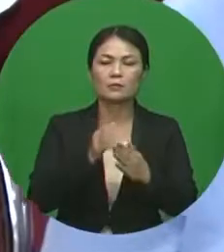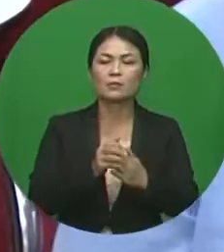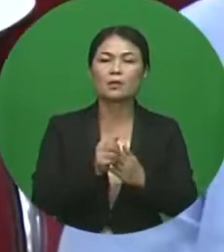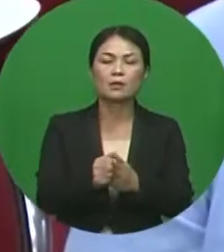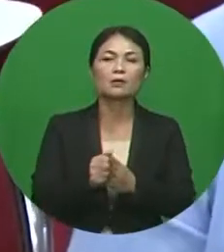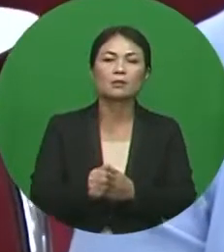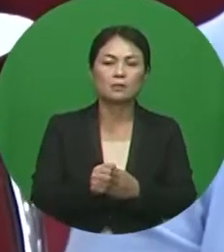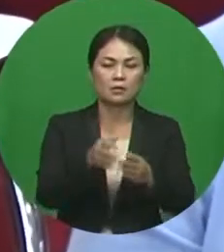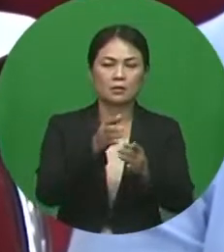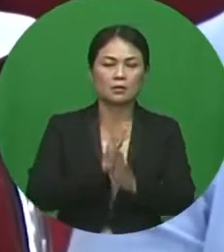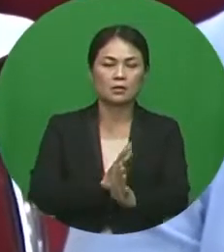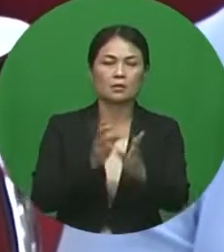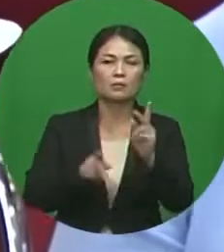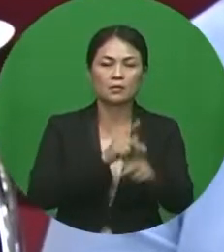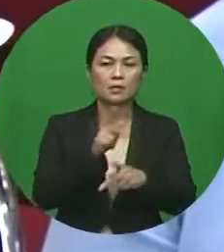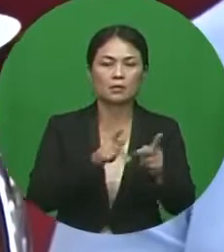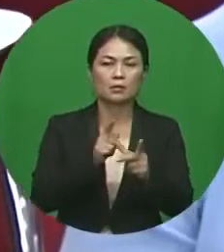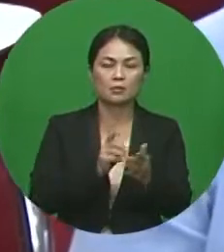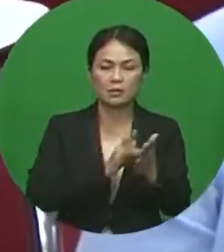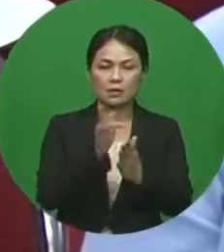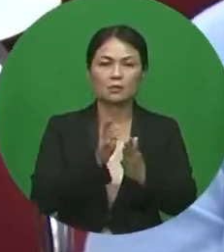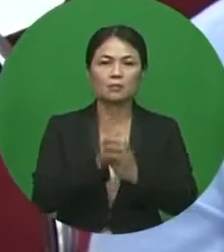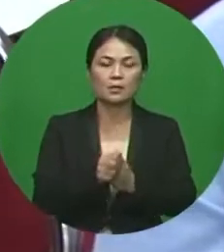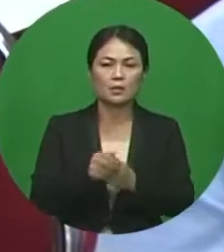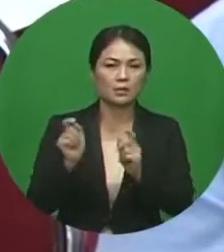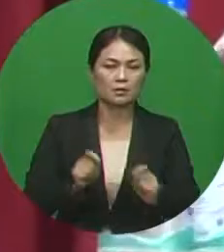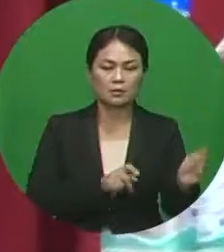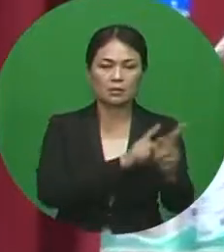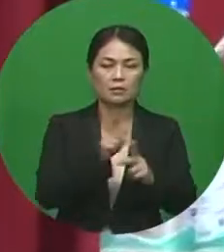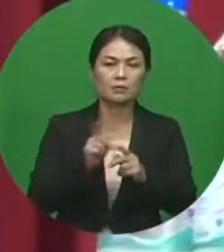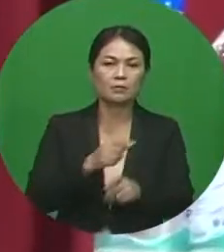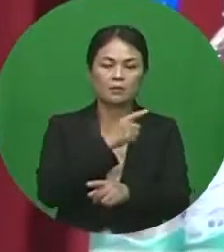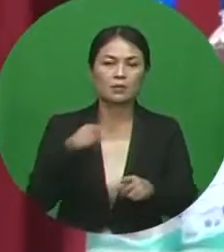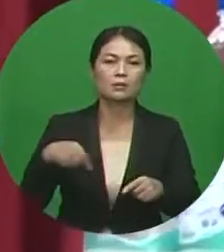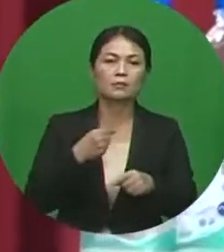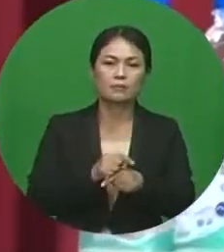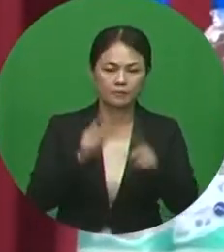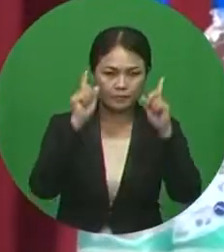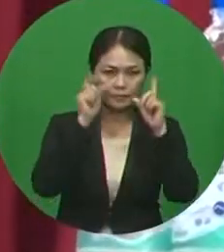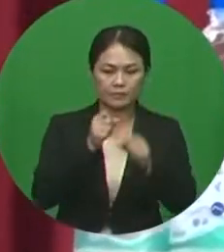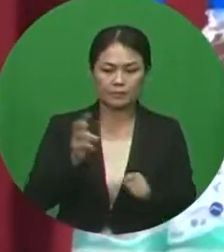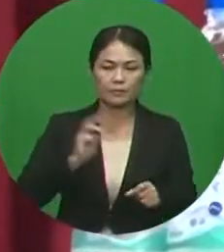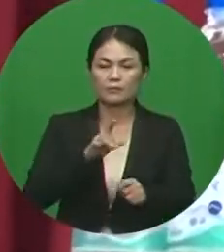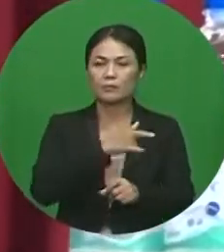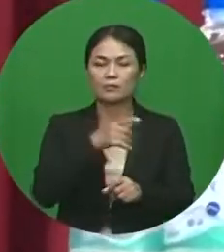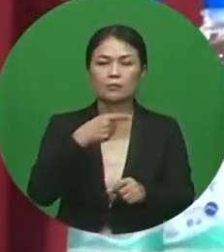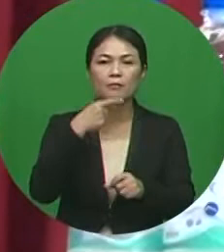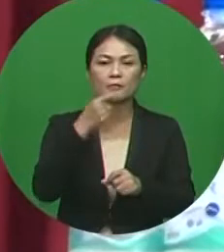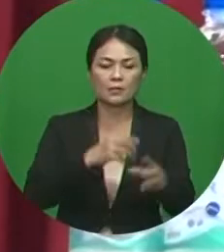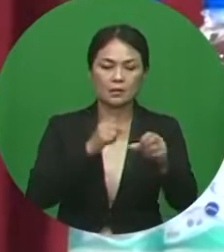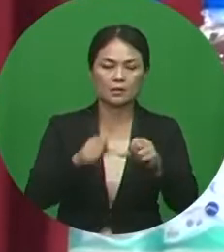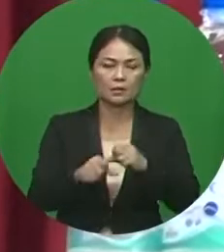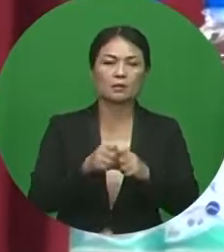ក្នុងជួររាជរដ្ឋាភិបាលក៏ដូចជាក្នុងរដ្ឋបាលសាធារណៈរបស់យើងឯកឧត្តមយុបុណាបានមានប្រសាសន៍បន្ត